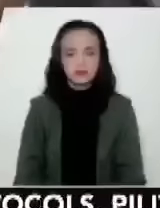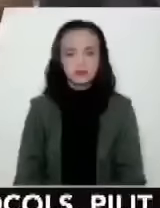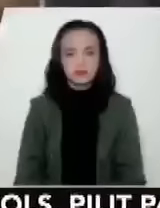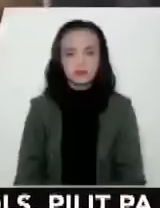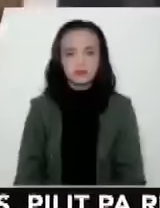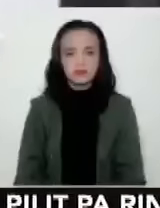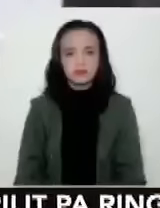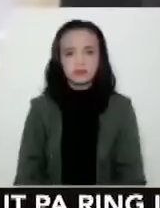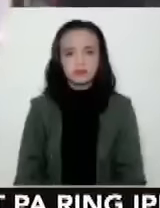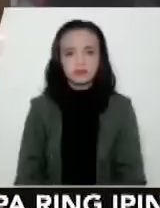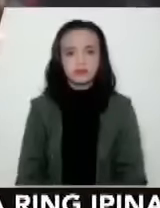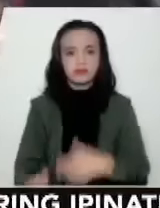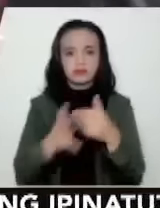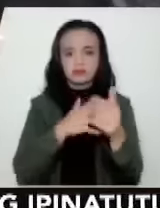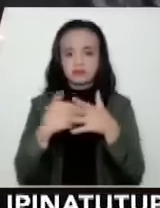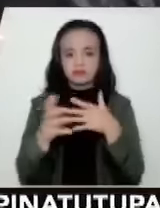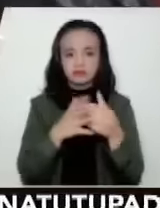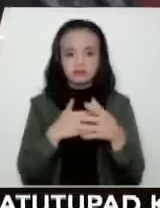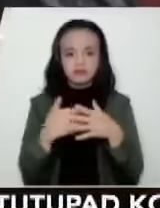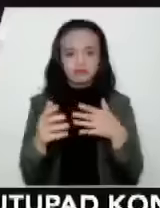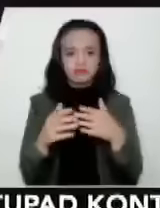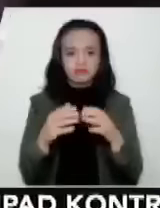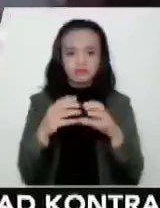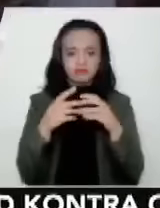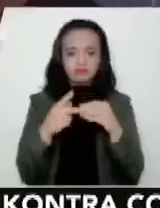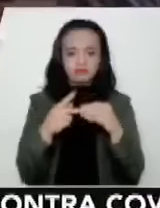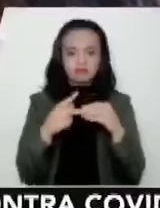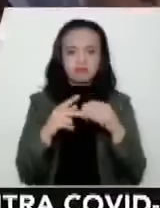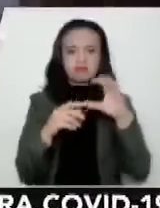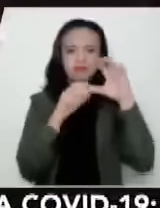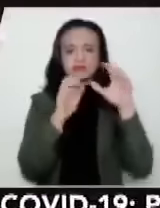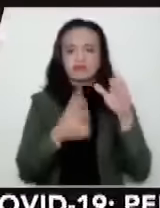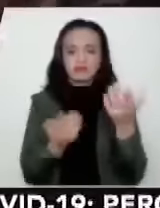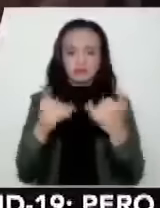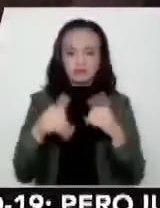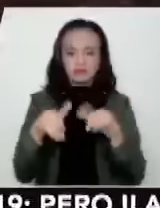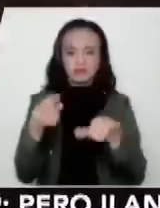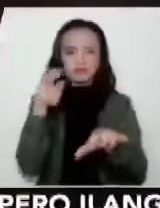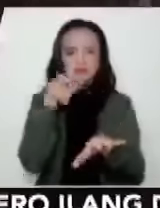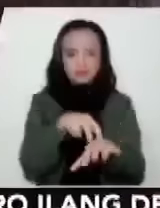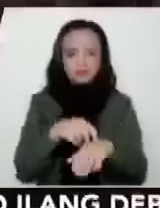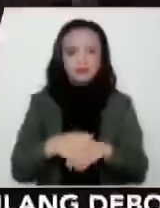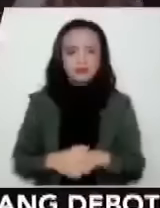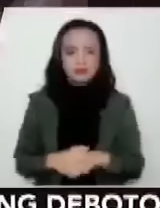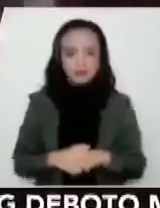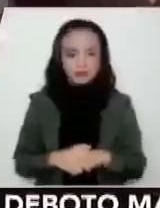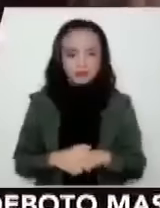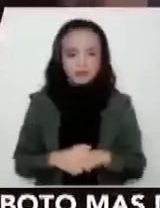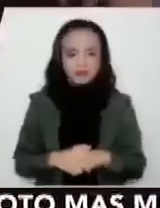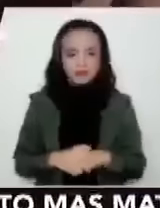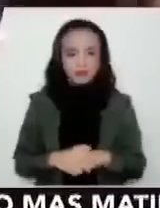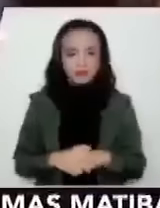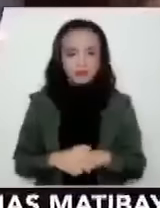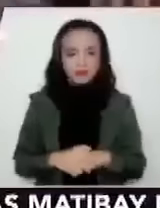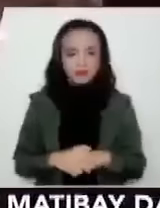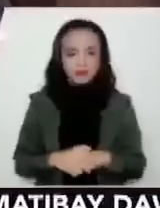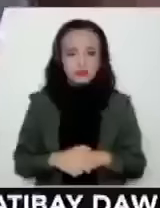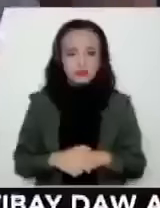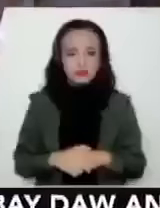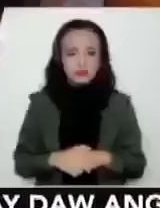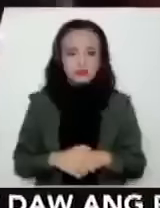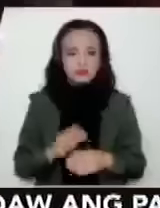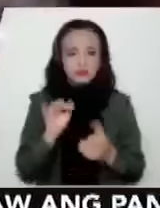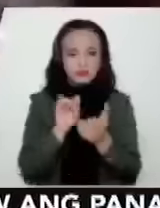Kahit naka-plastic yun, masasampan, masasampan. Damang-dama ang pananabik ng mga deboto ng Ilaho